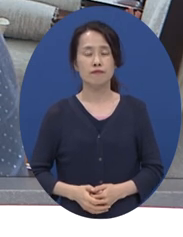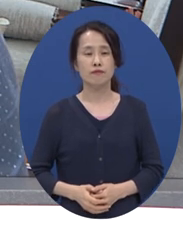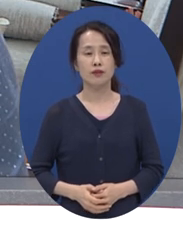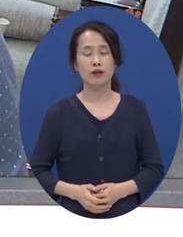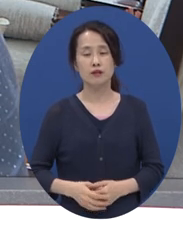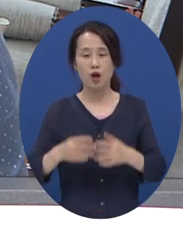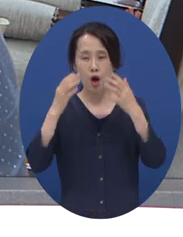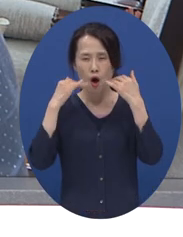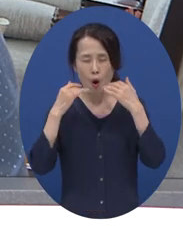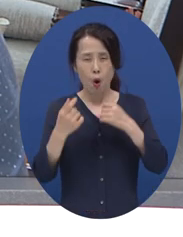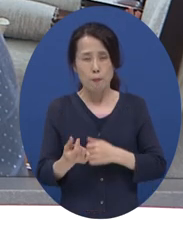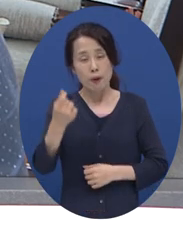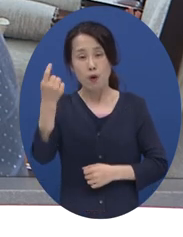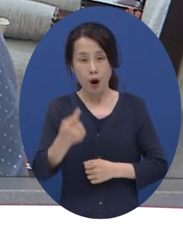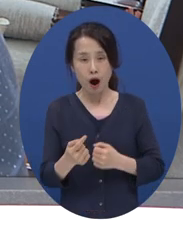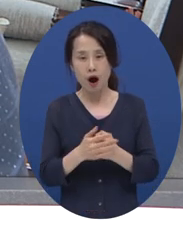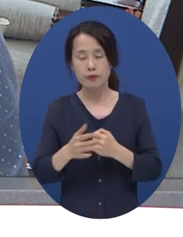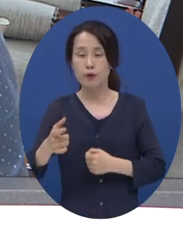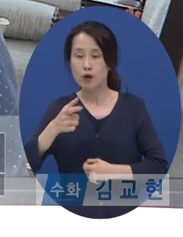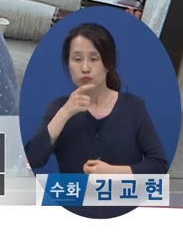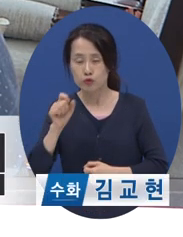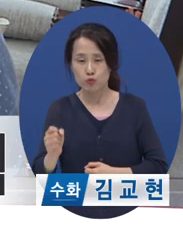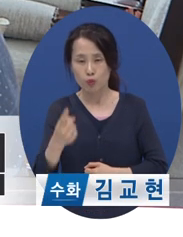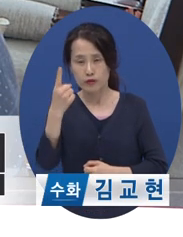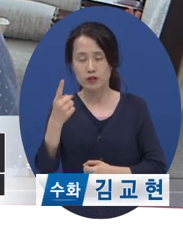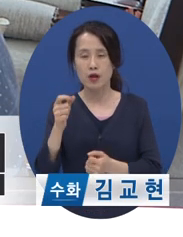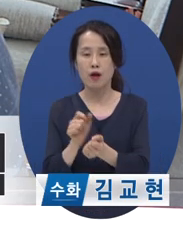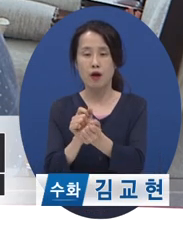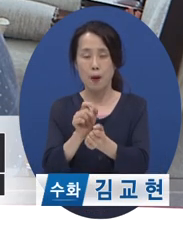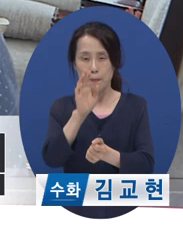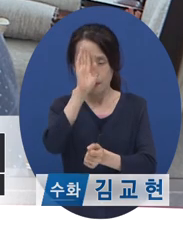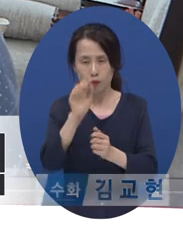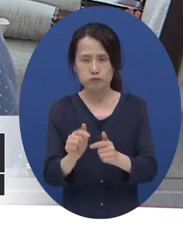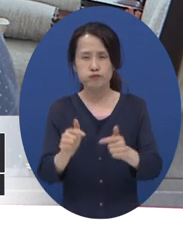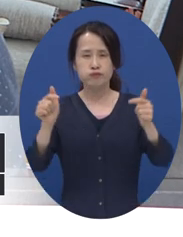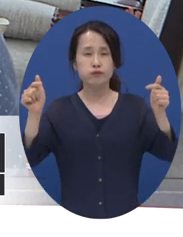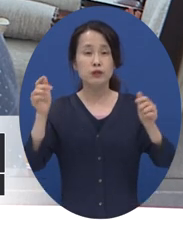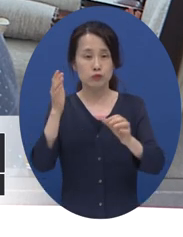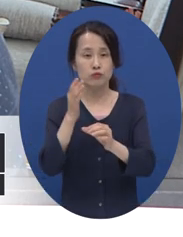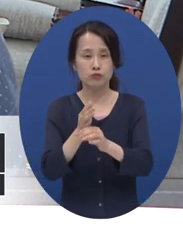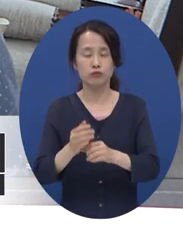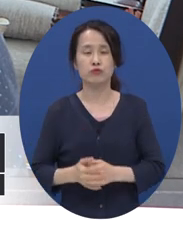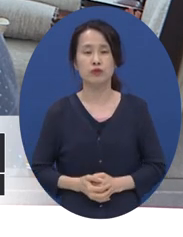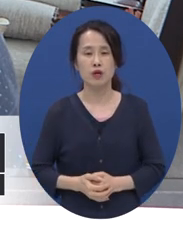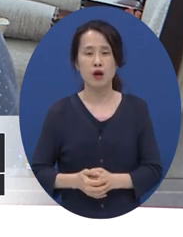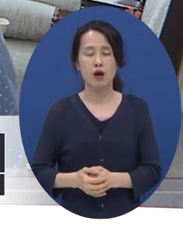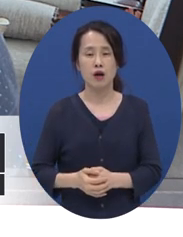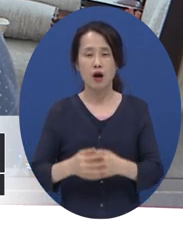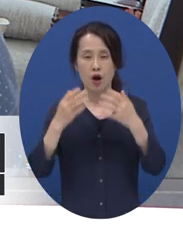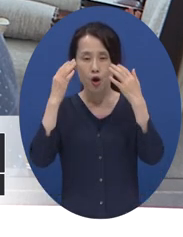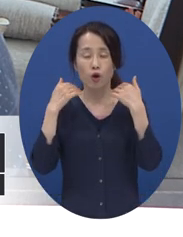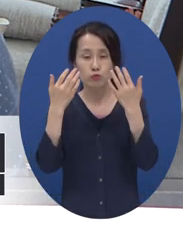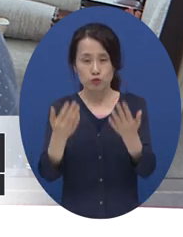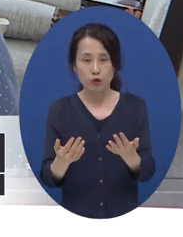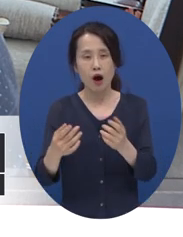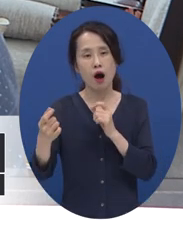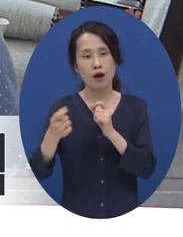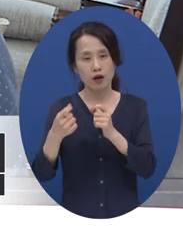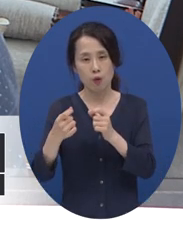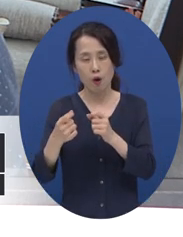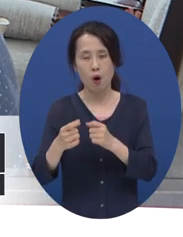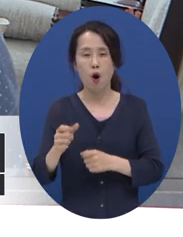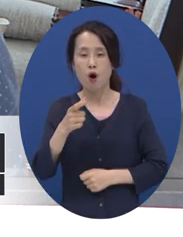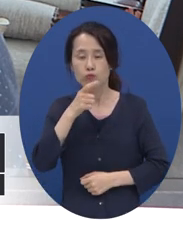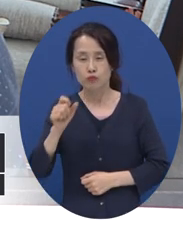올해는 일찍 찾아온 더위에 물과 식품을 매개로 한 감염병 이 증가하고 있는데요 경기도가 본격적인 휴가철을 앞두고